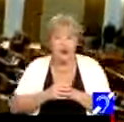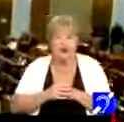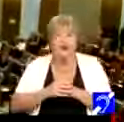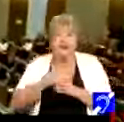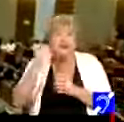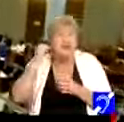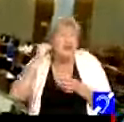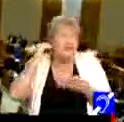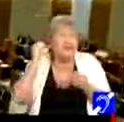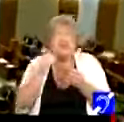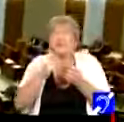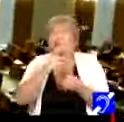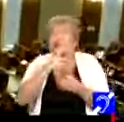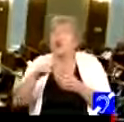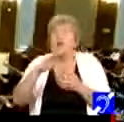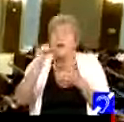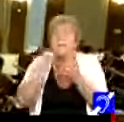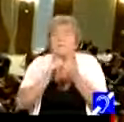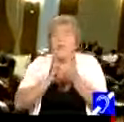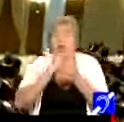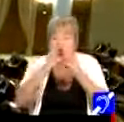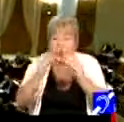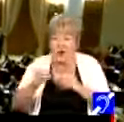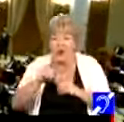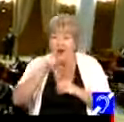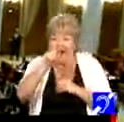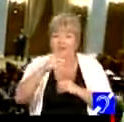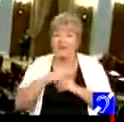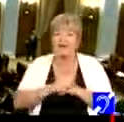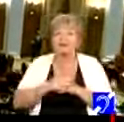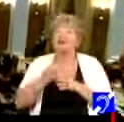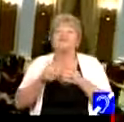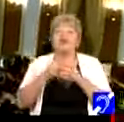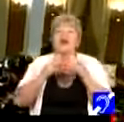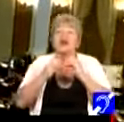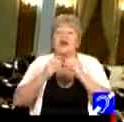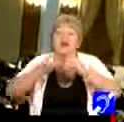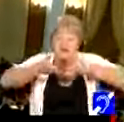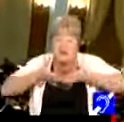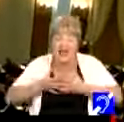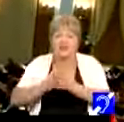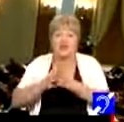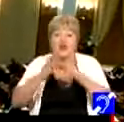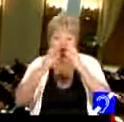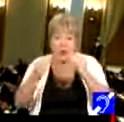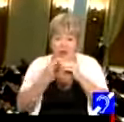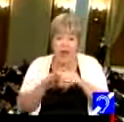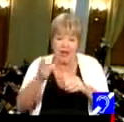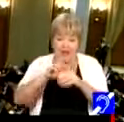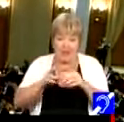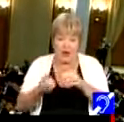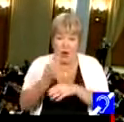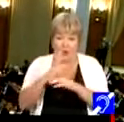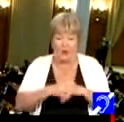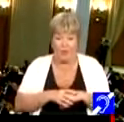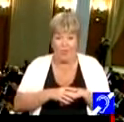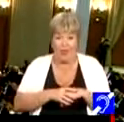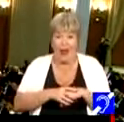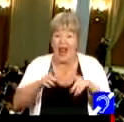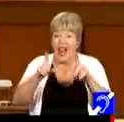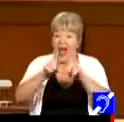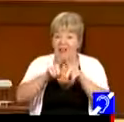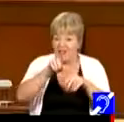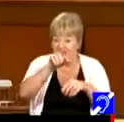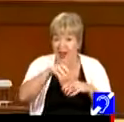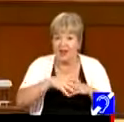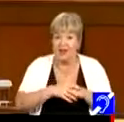de mii de români, a fost un gest al renașterii naționale. A fost, de